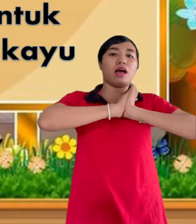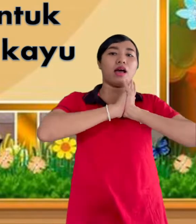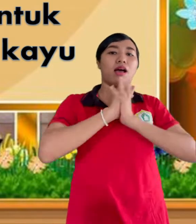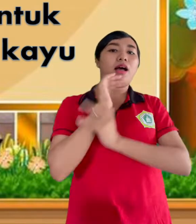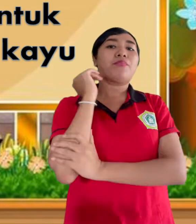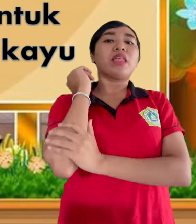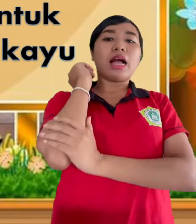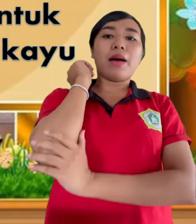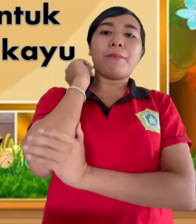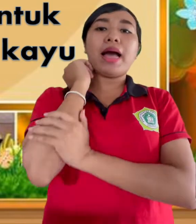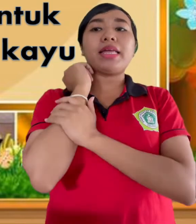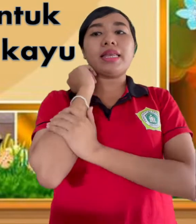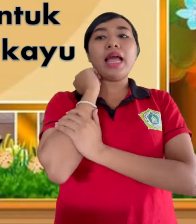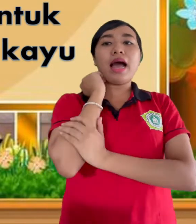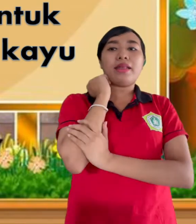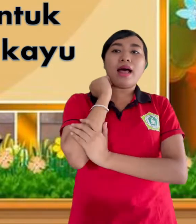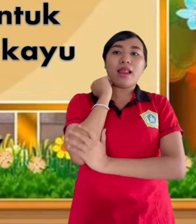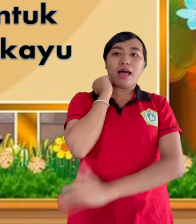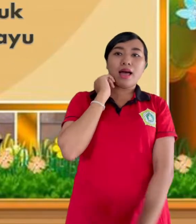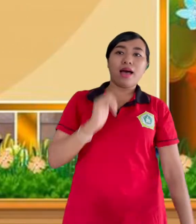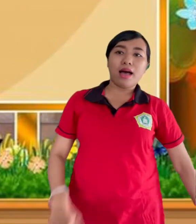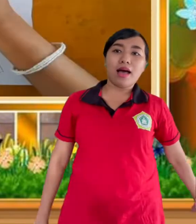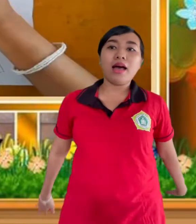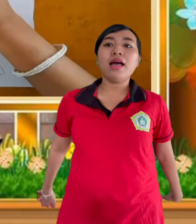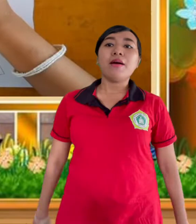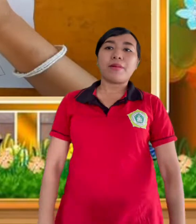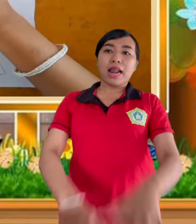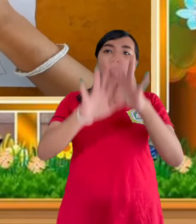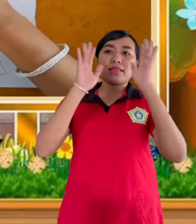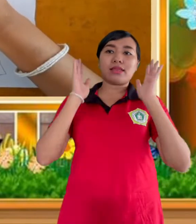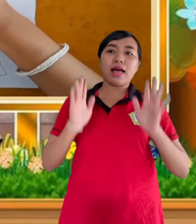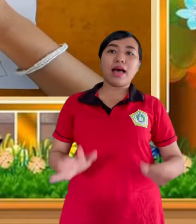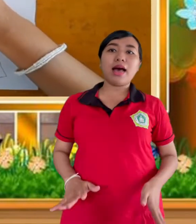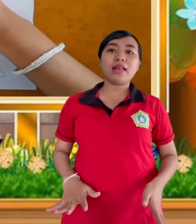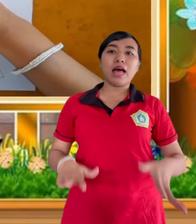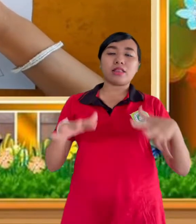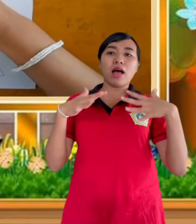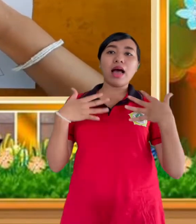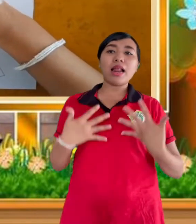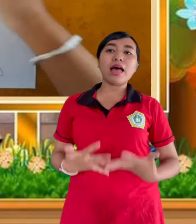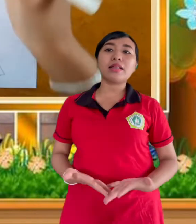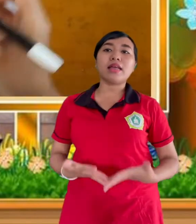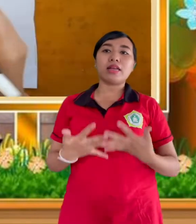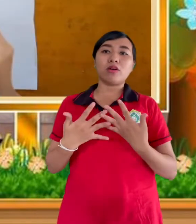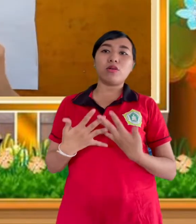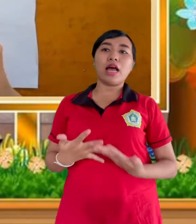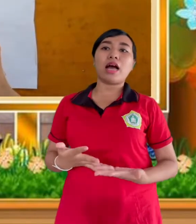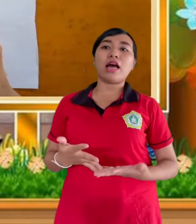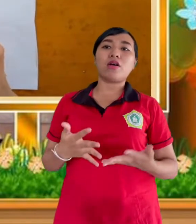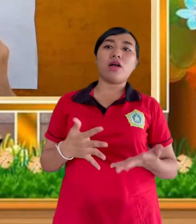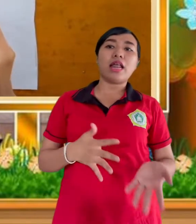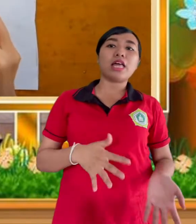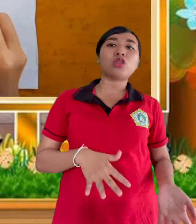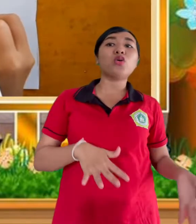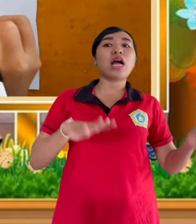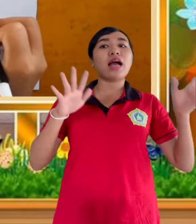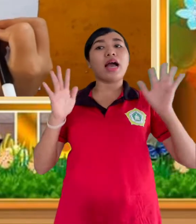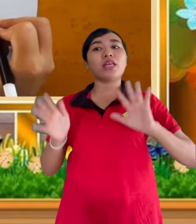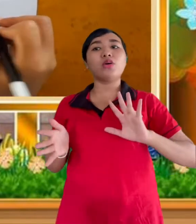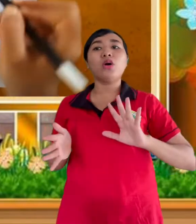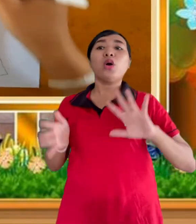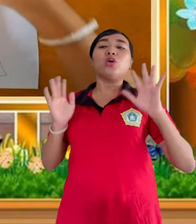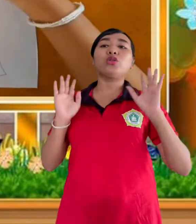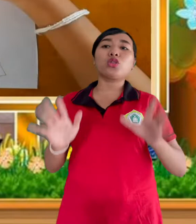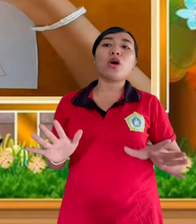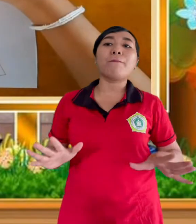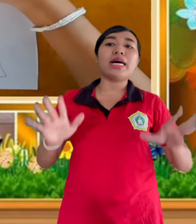kayu. Nah, kapak ini adalah peralatan atau alat yang digunakan oleh tukang